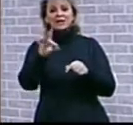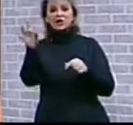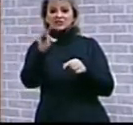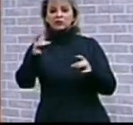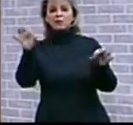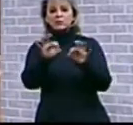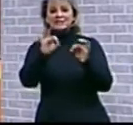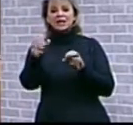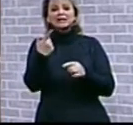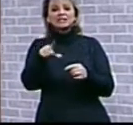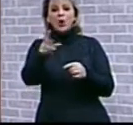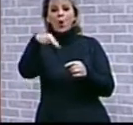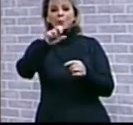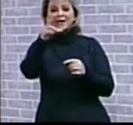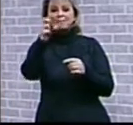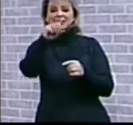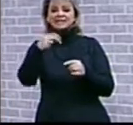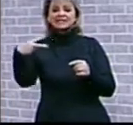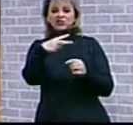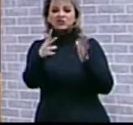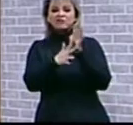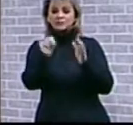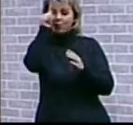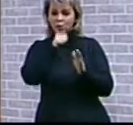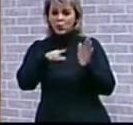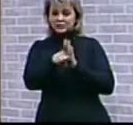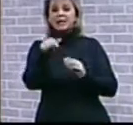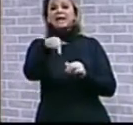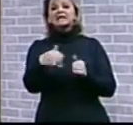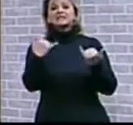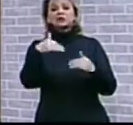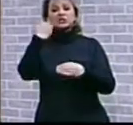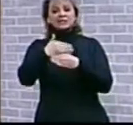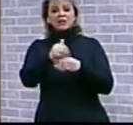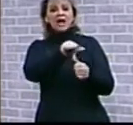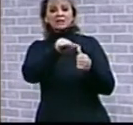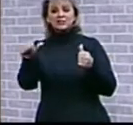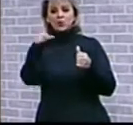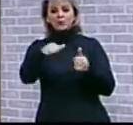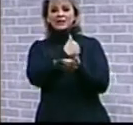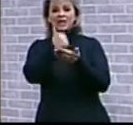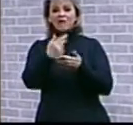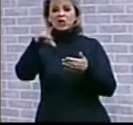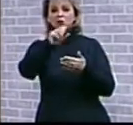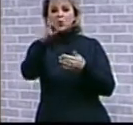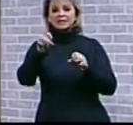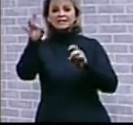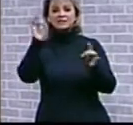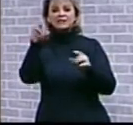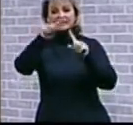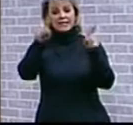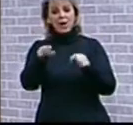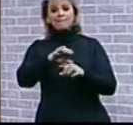ростовского музыкального, где опера «Безе» идет с 2008 года, сегодняшний спектакль особый. В главной роли – звезда